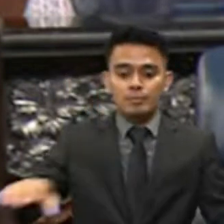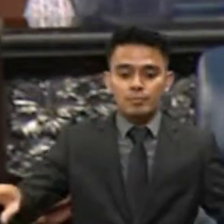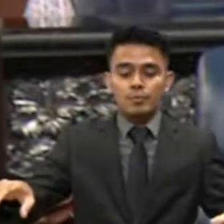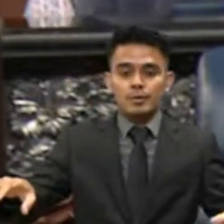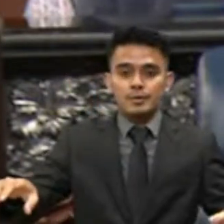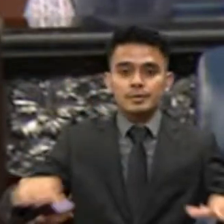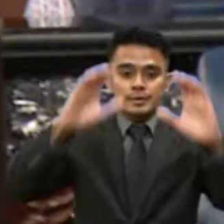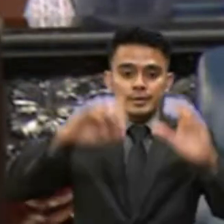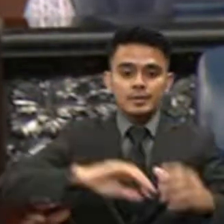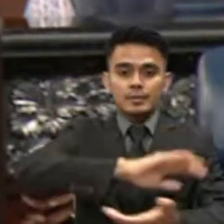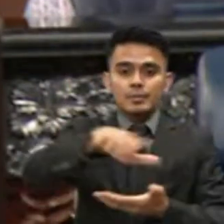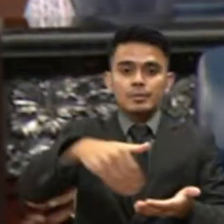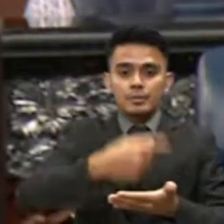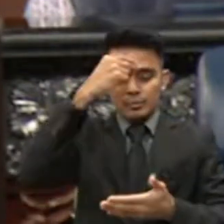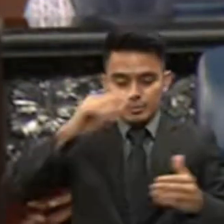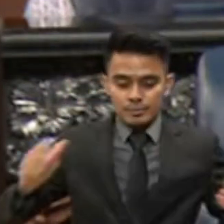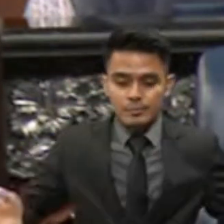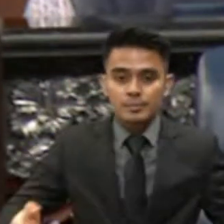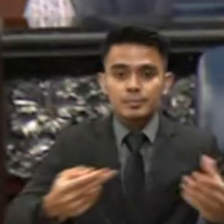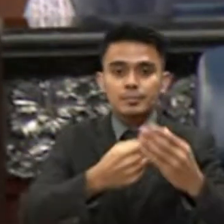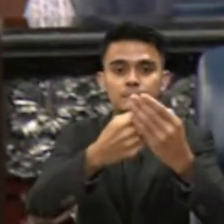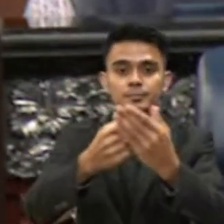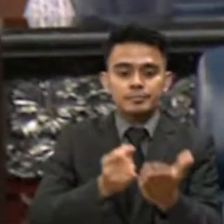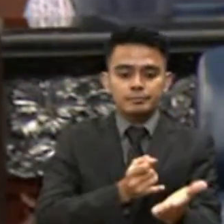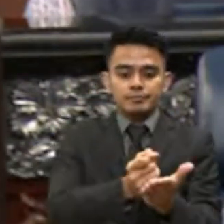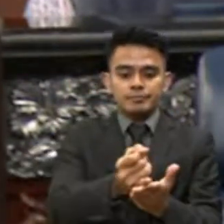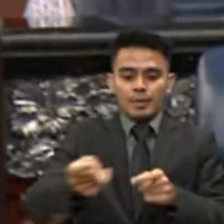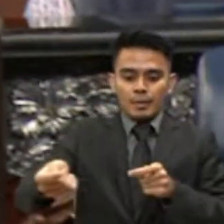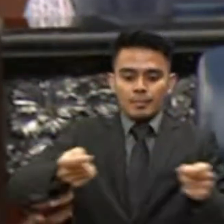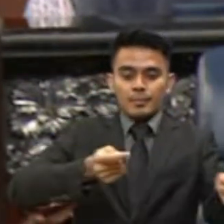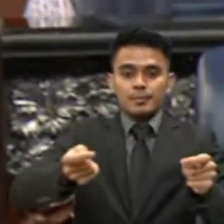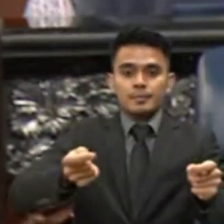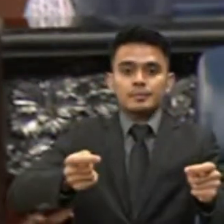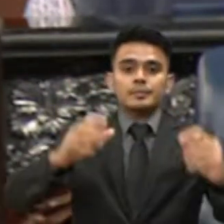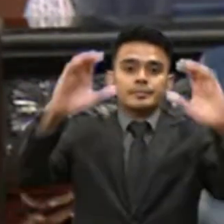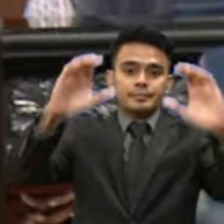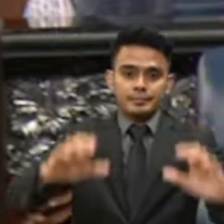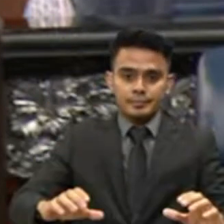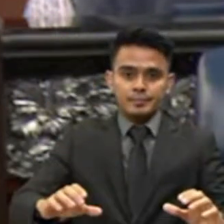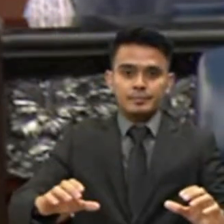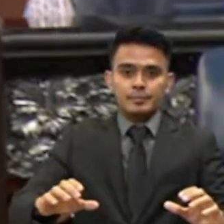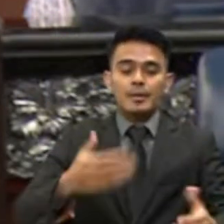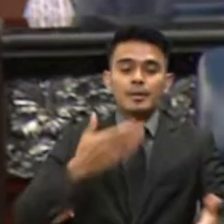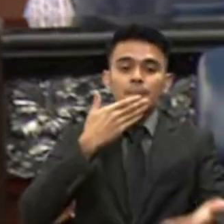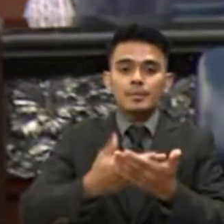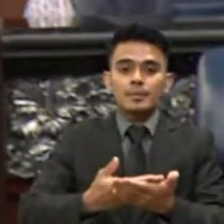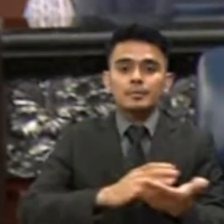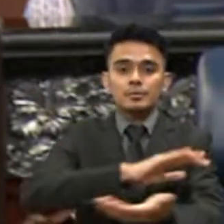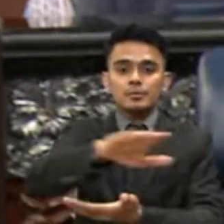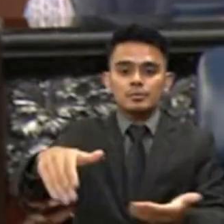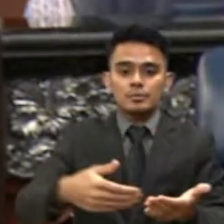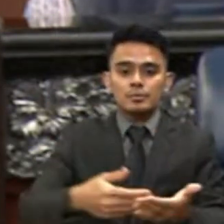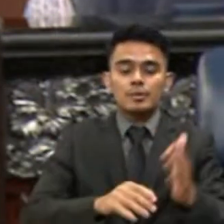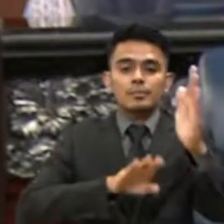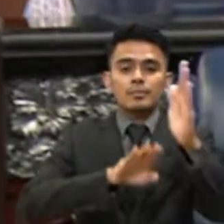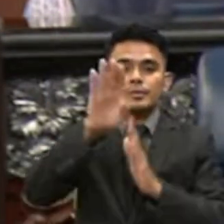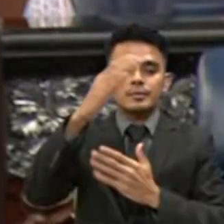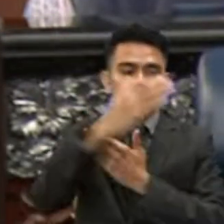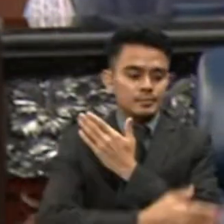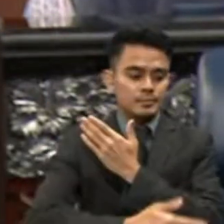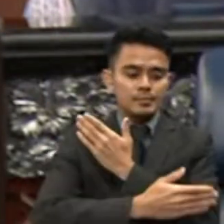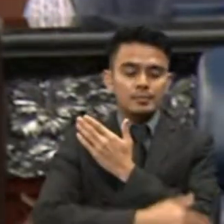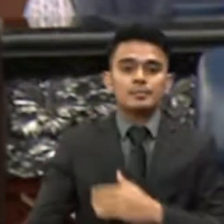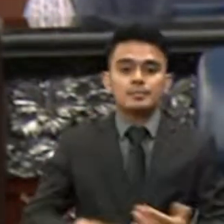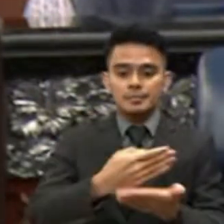menyeluruh untuk menggalakkan perpaduan ketelusan takbir urus tata kelola yang baik dalam semua aspek pembangunan negara